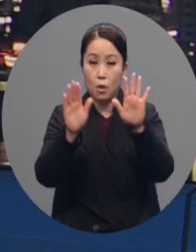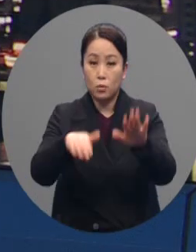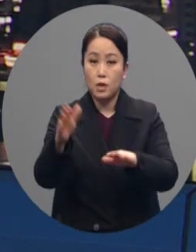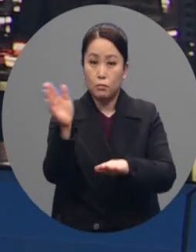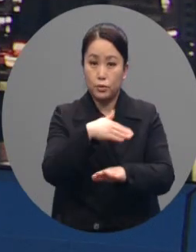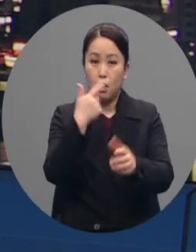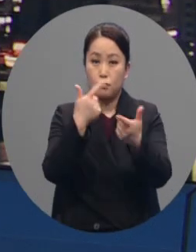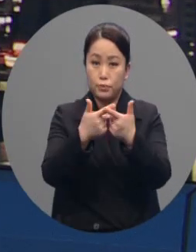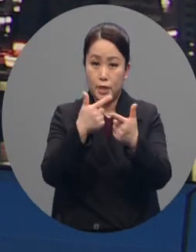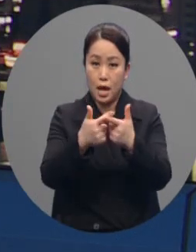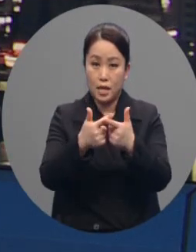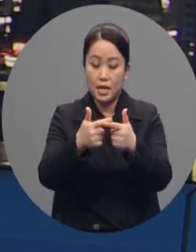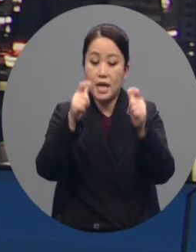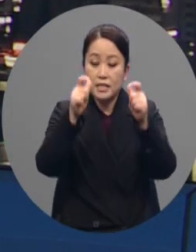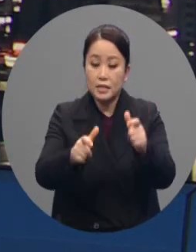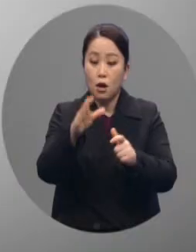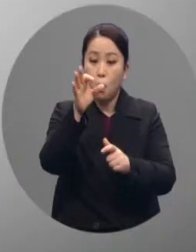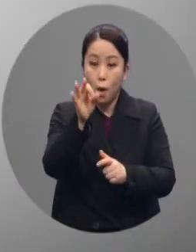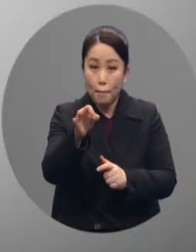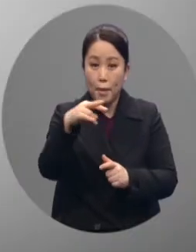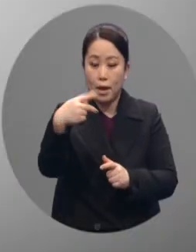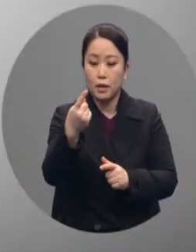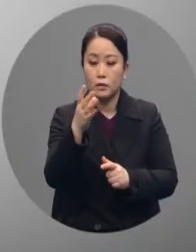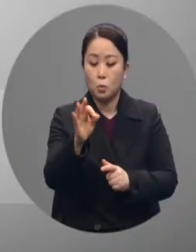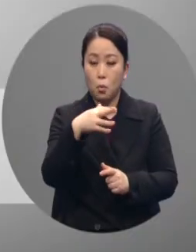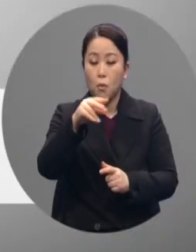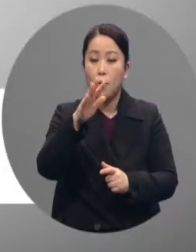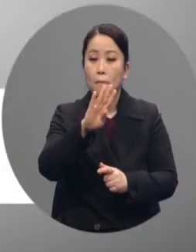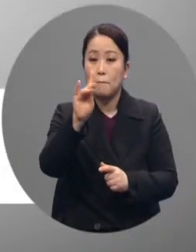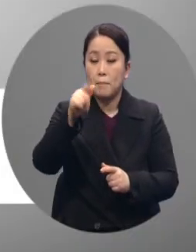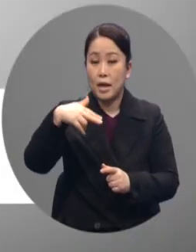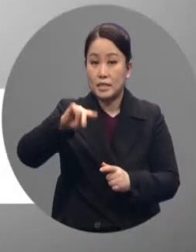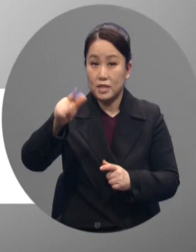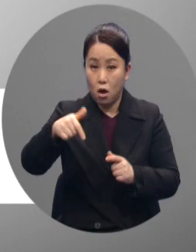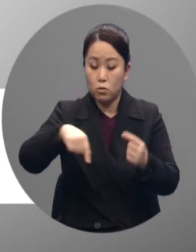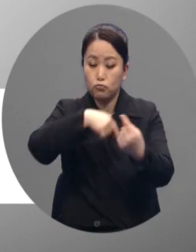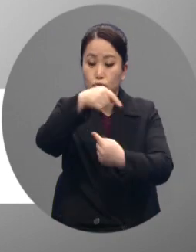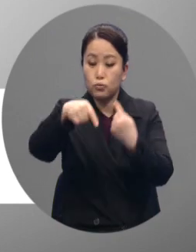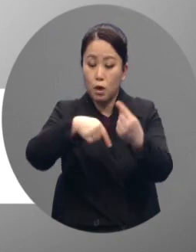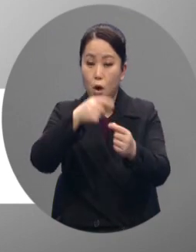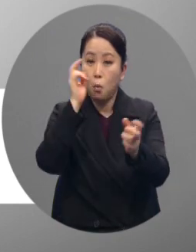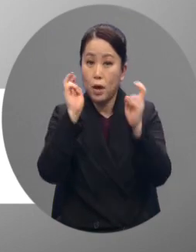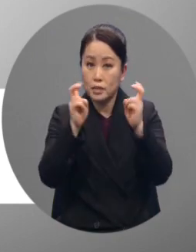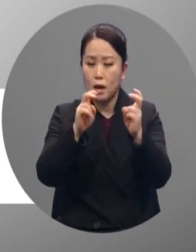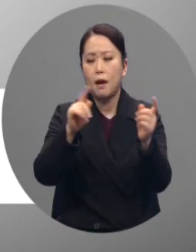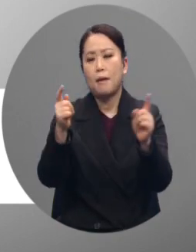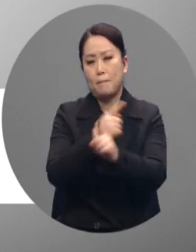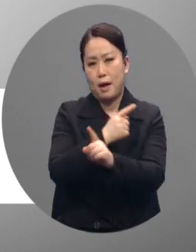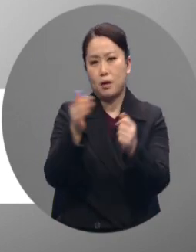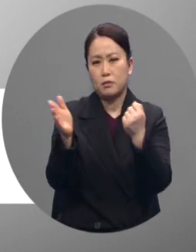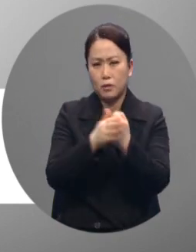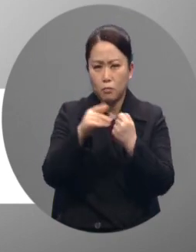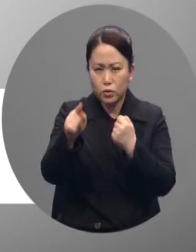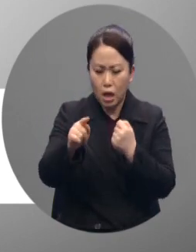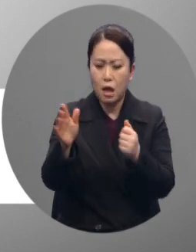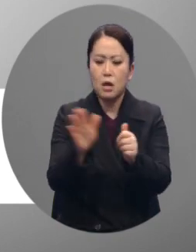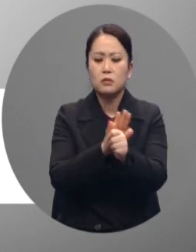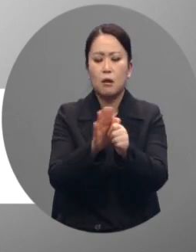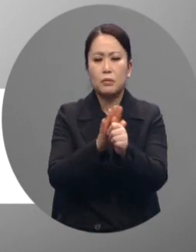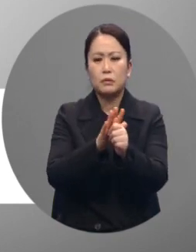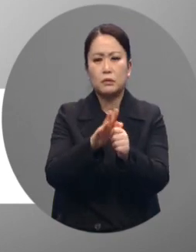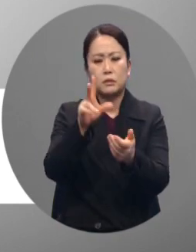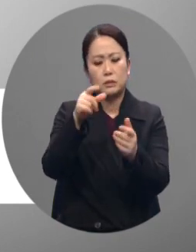오늘부터 부산의 지역화폐 인동 백전 의 운영 대행사가 변경되면서 동 백전 서비스 일부 차질이 빚어지고